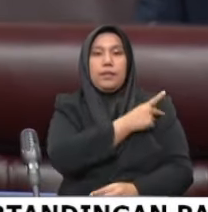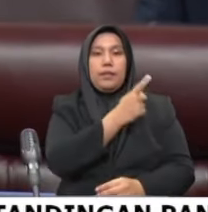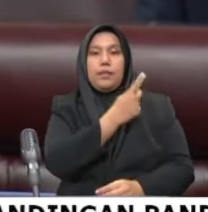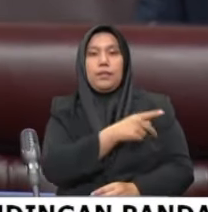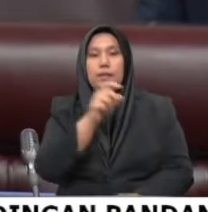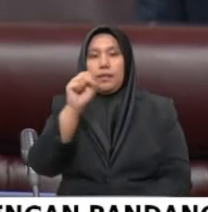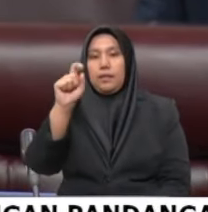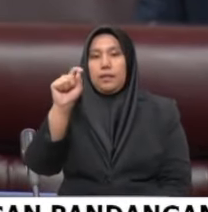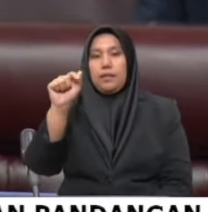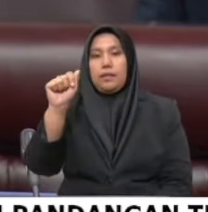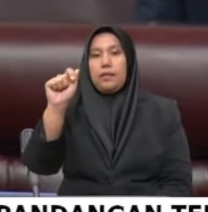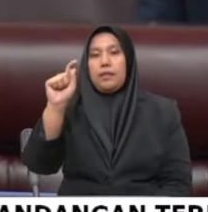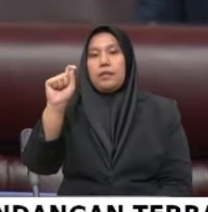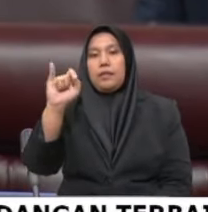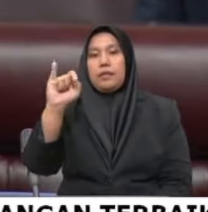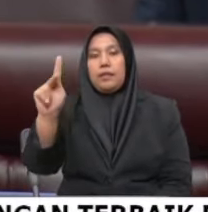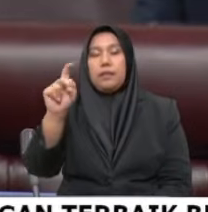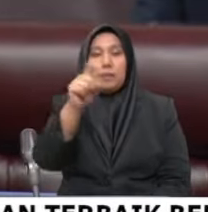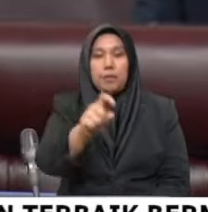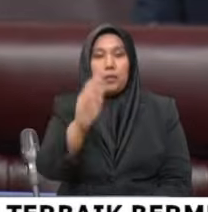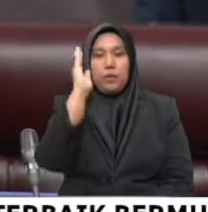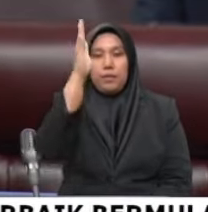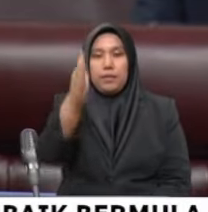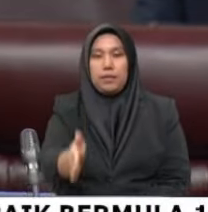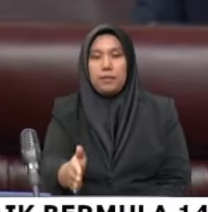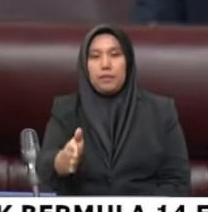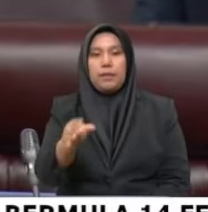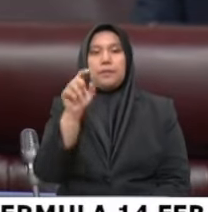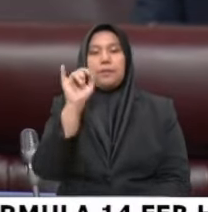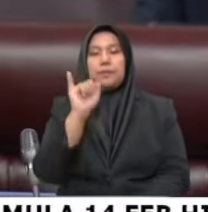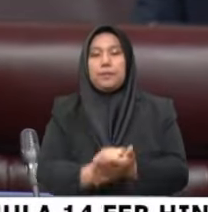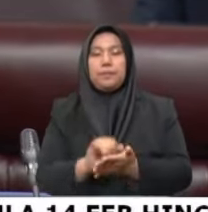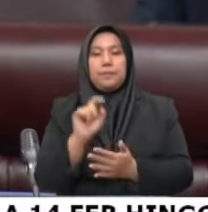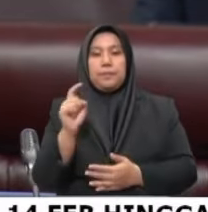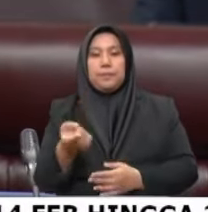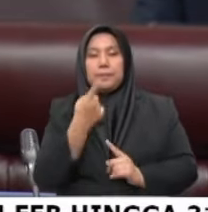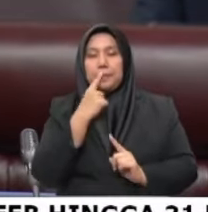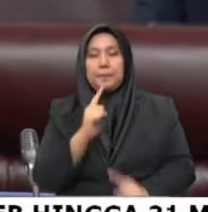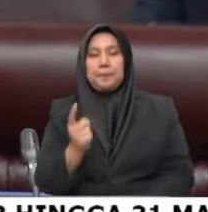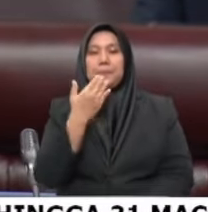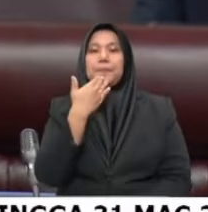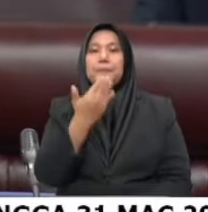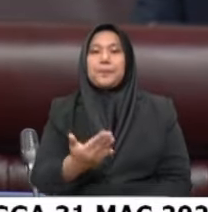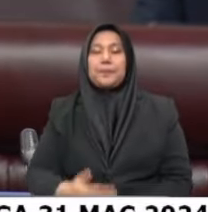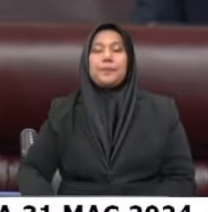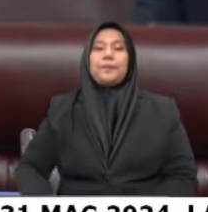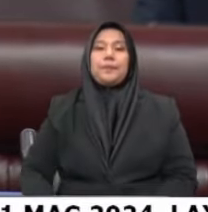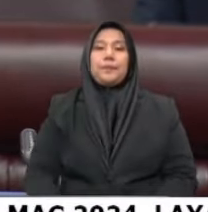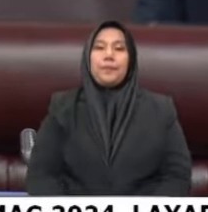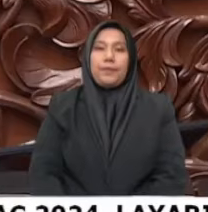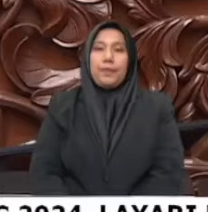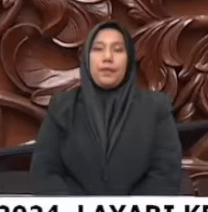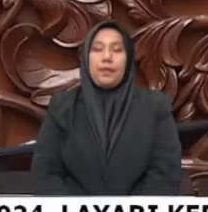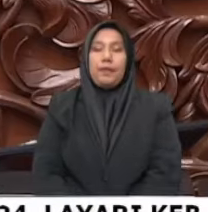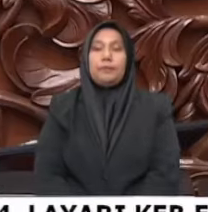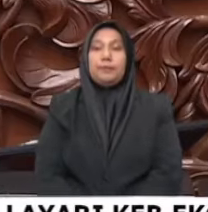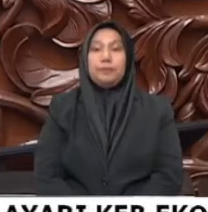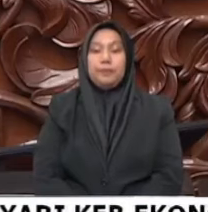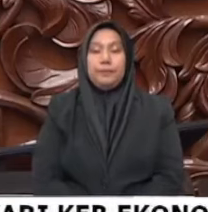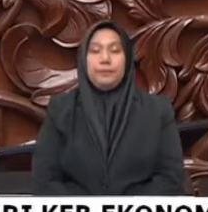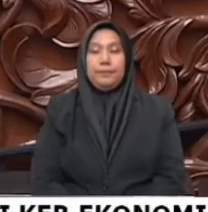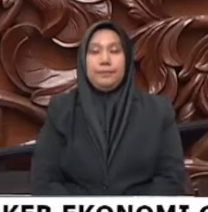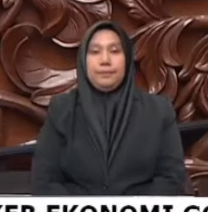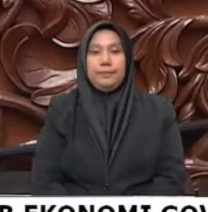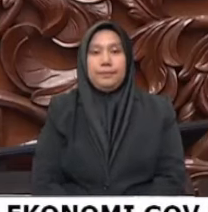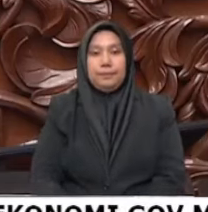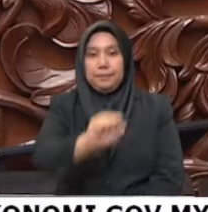kepada keperluan daripada masa hadapan. Itu saja jawapan daripada kami. Sekian, terima kasih. Abang Ibon.